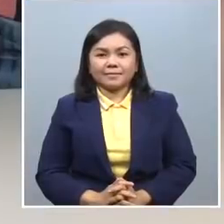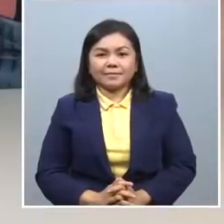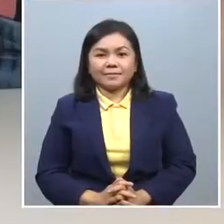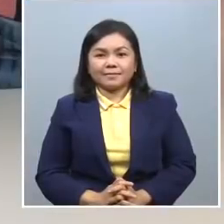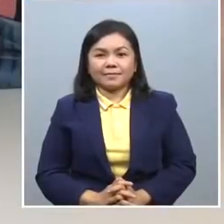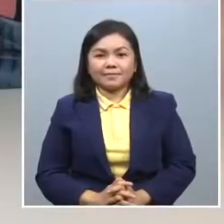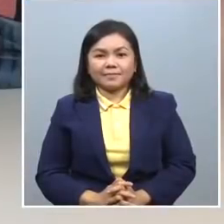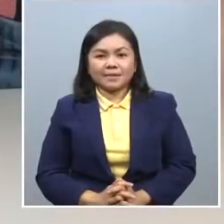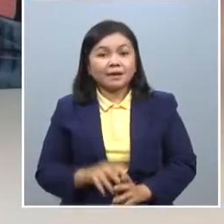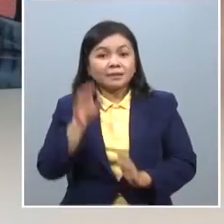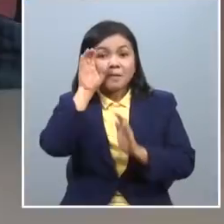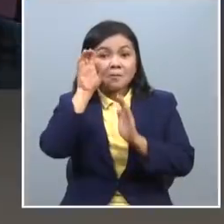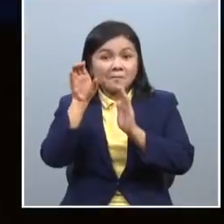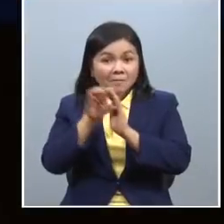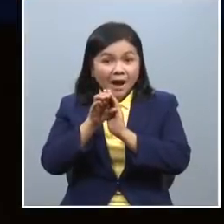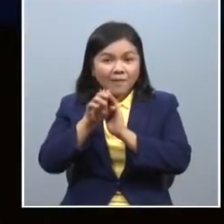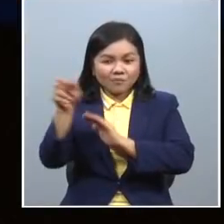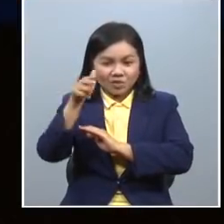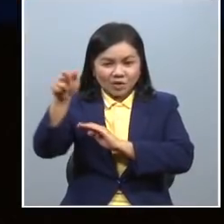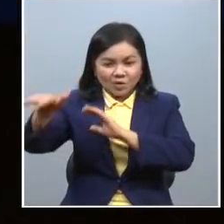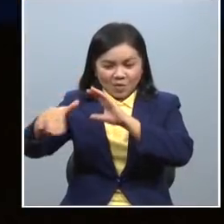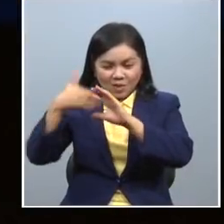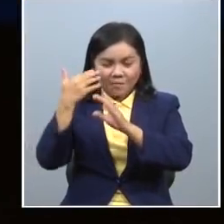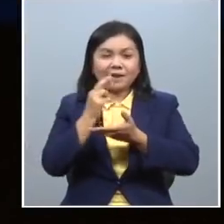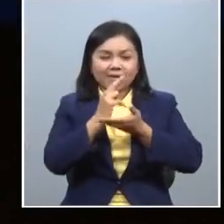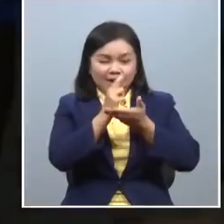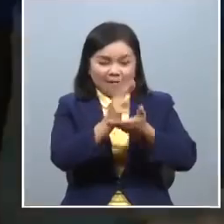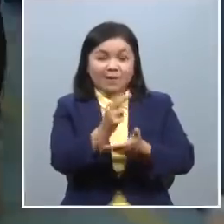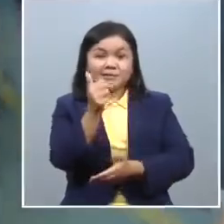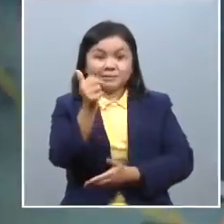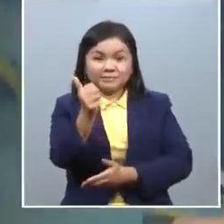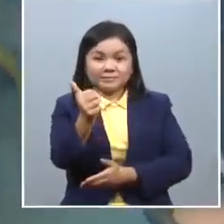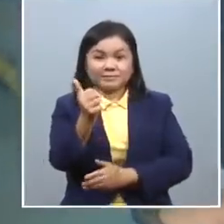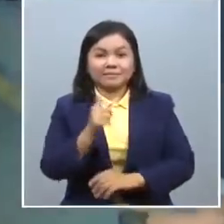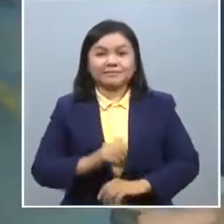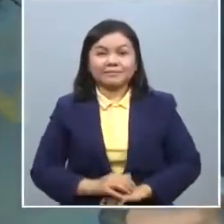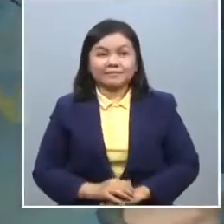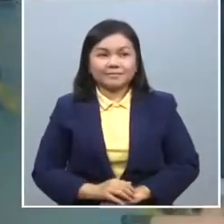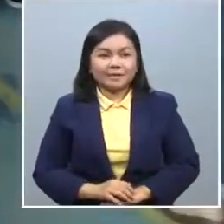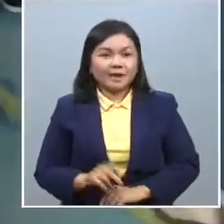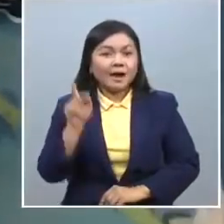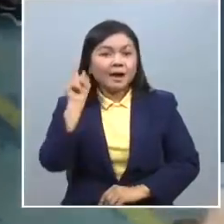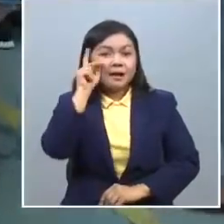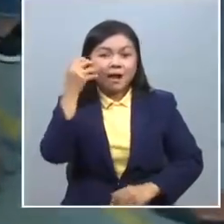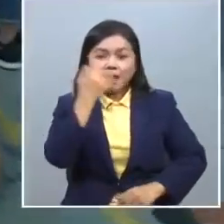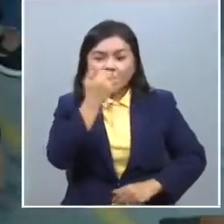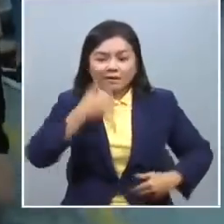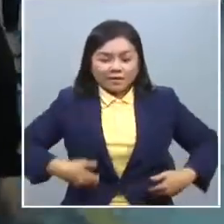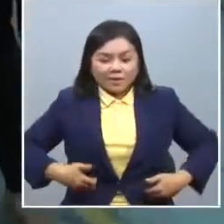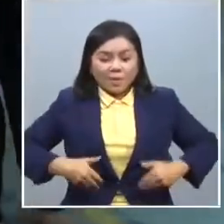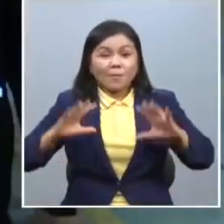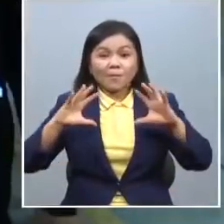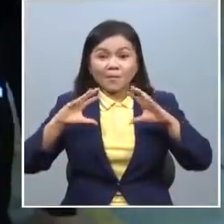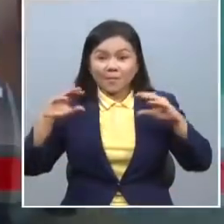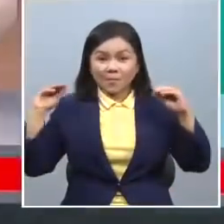ส่งคลิปนี้มีรางวัลเจ้าค่ะ เก็บตกจบแล้วครับ